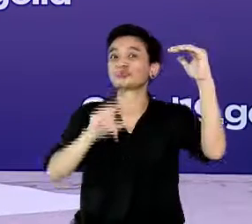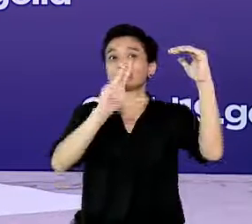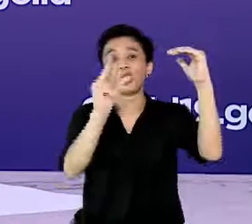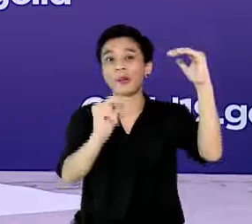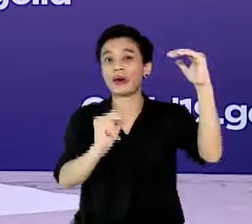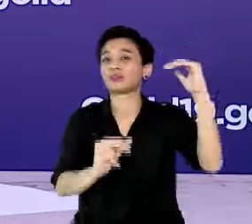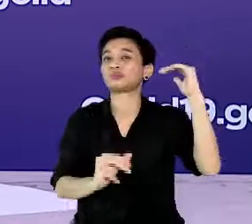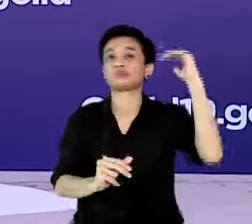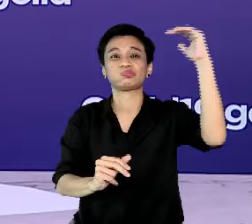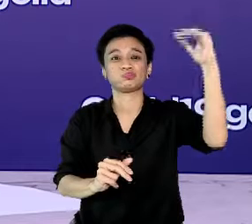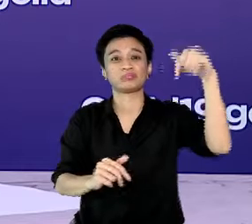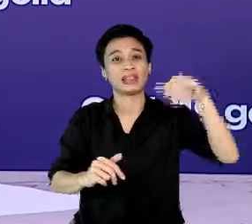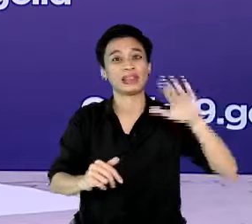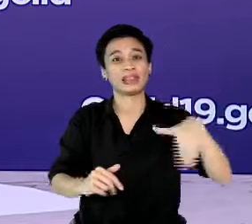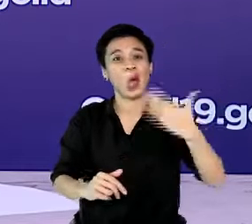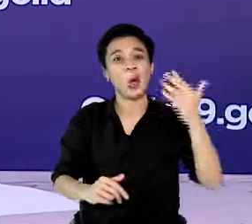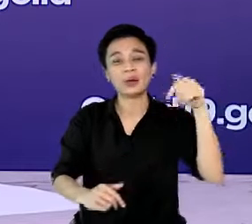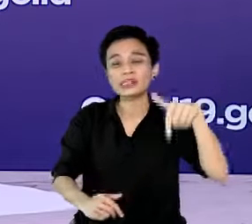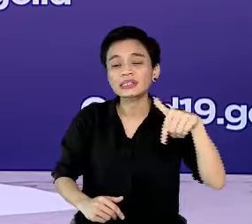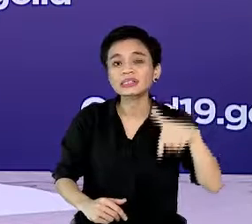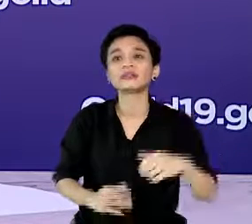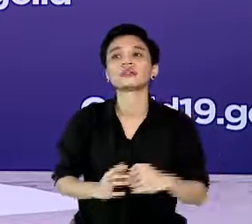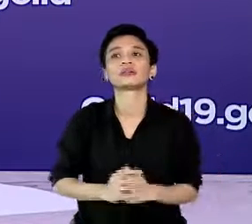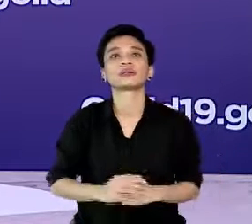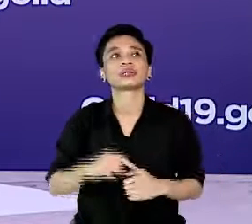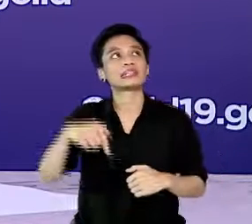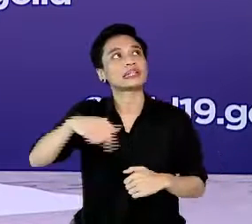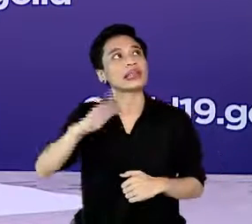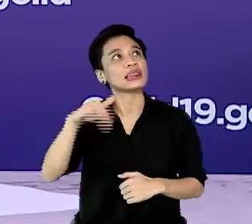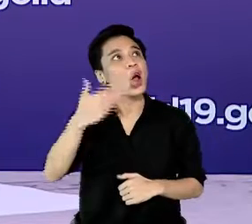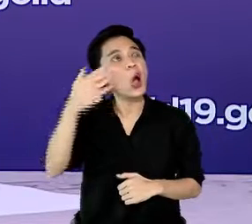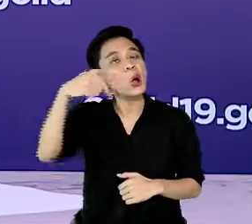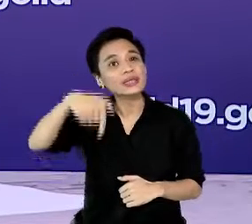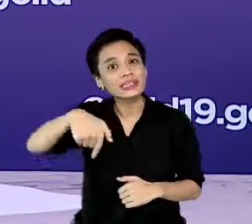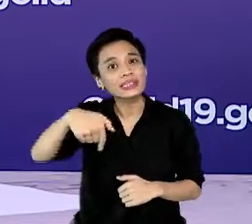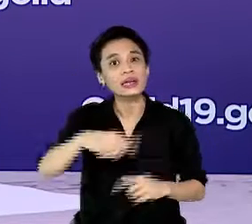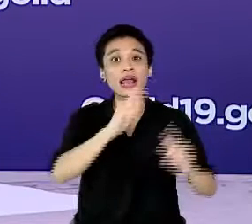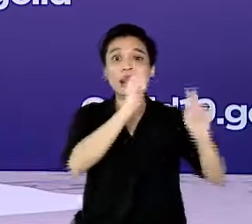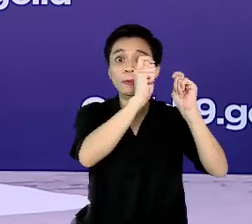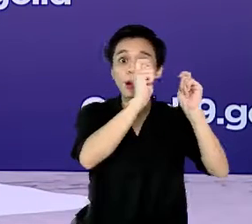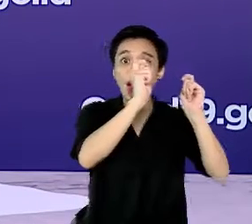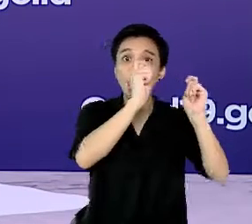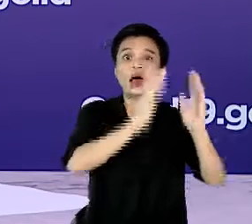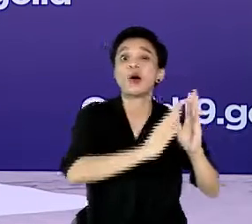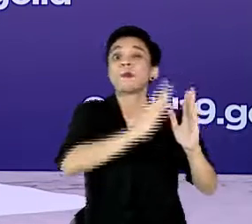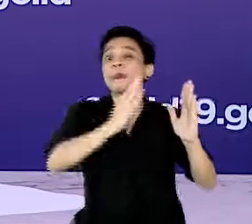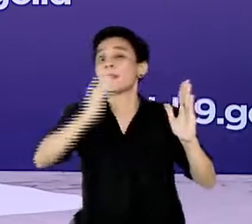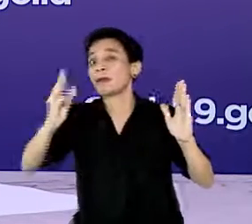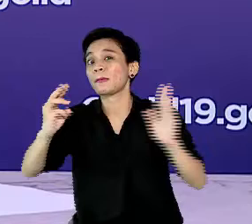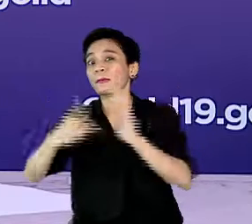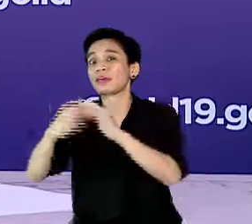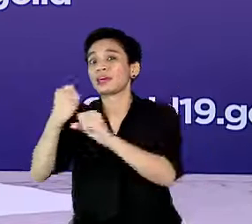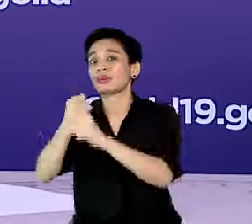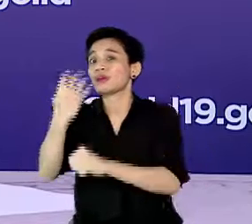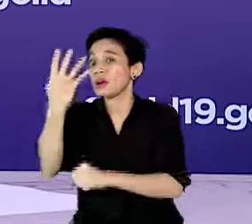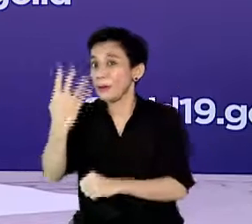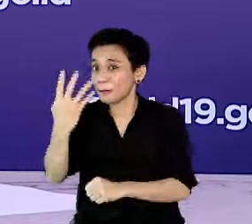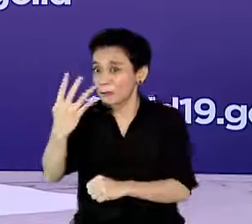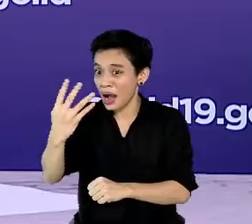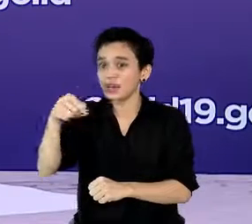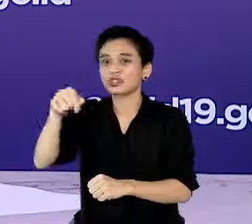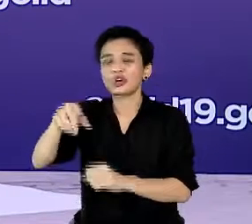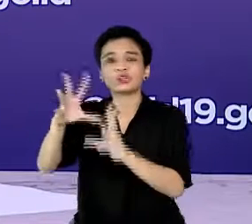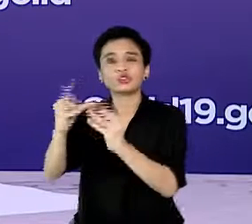di tahun ini kenaikan kasus tertinggi pada minggu ke-4 pasca Idul Fitri seluruhnya diisi oleh provinsi